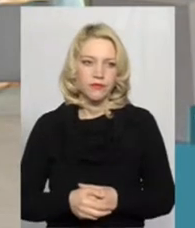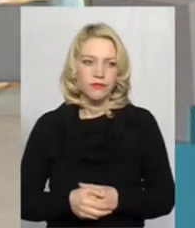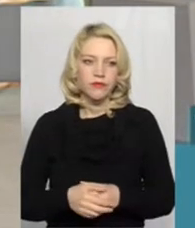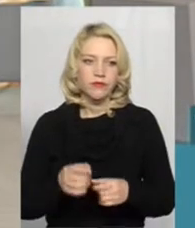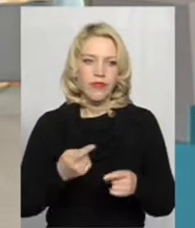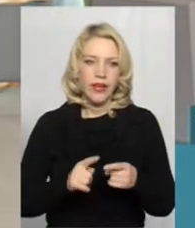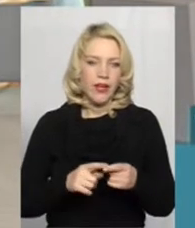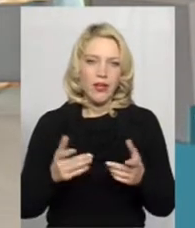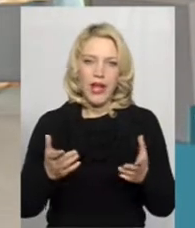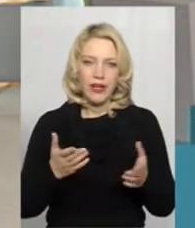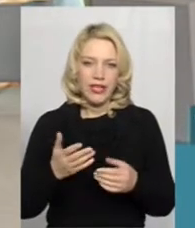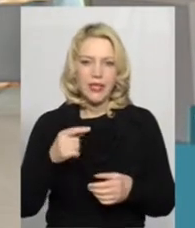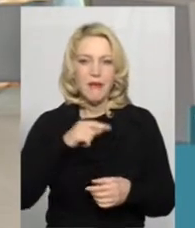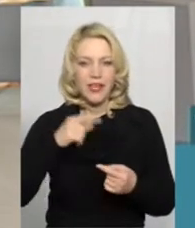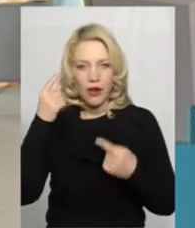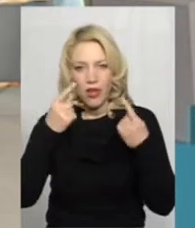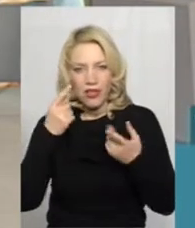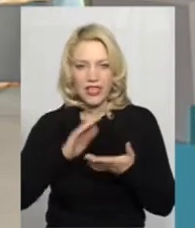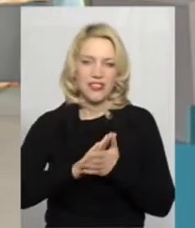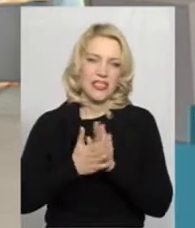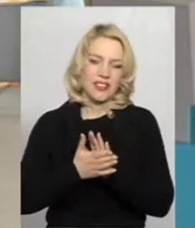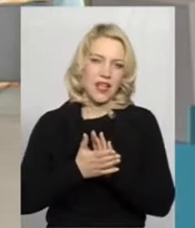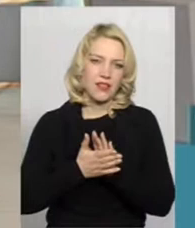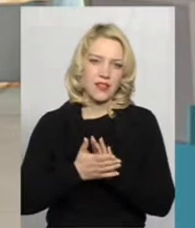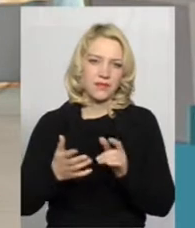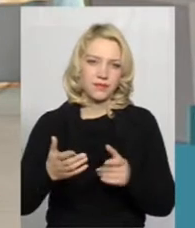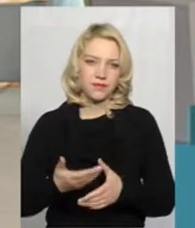її якийсь психологічний статус